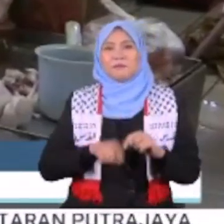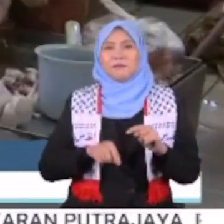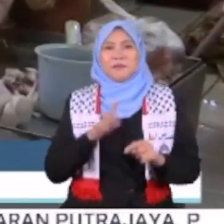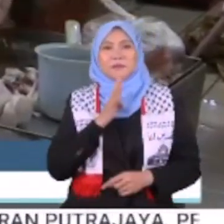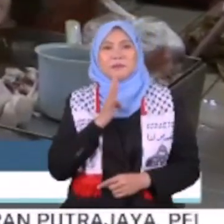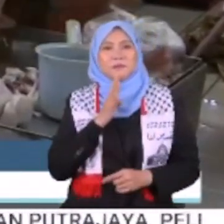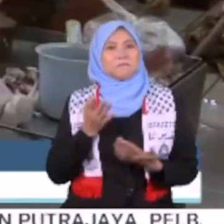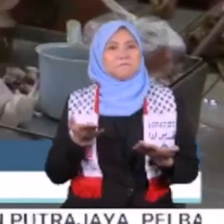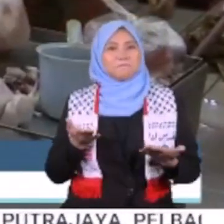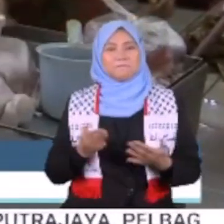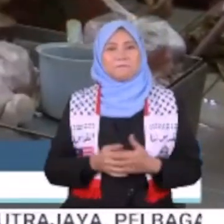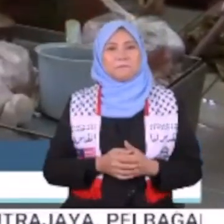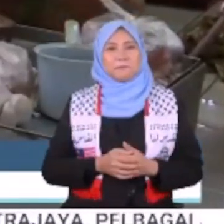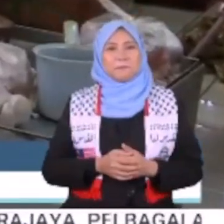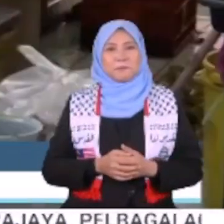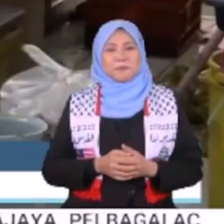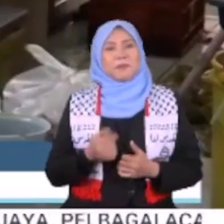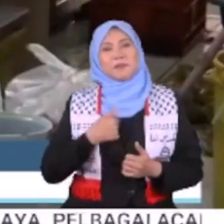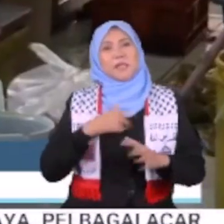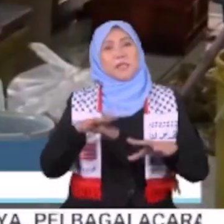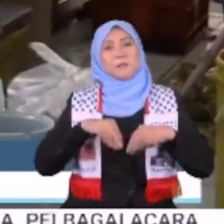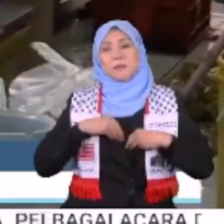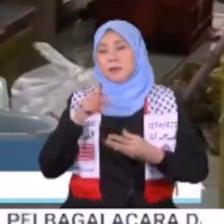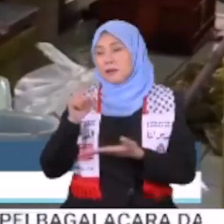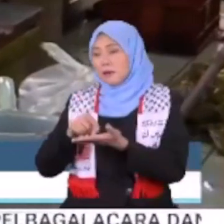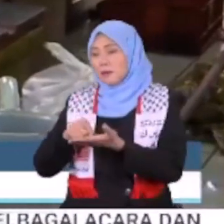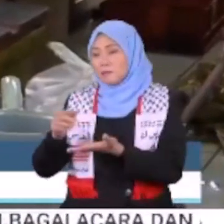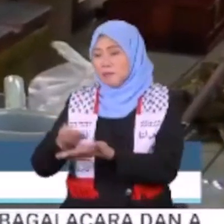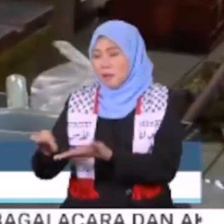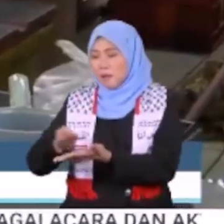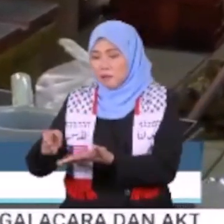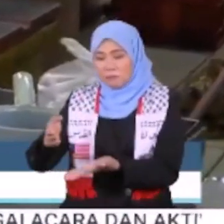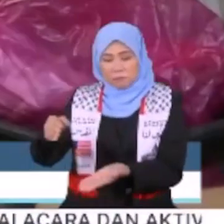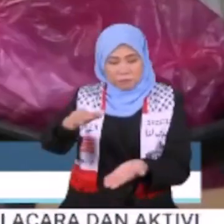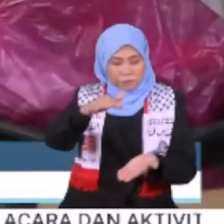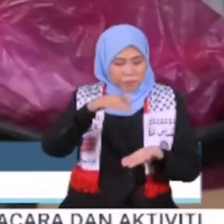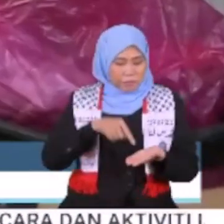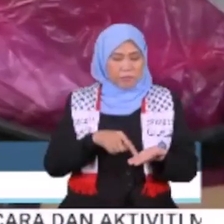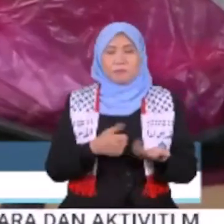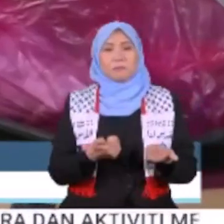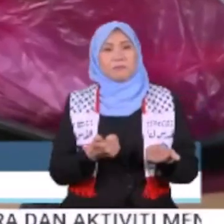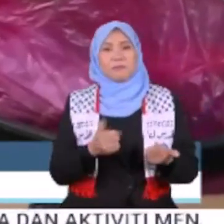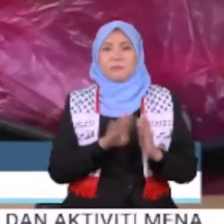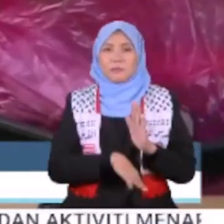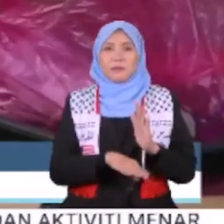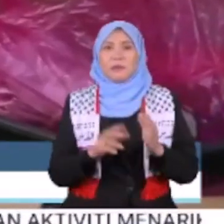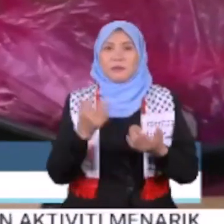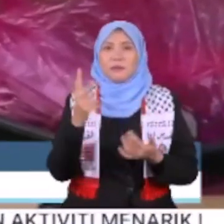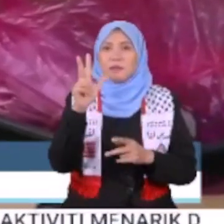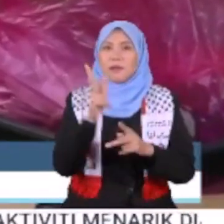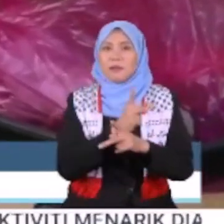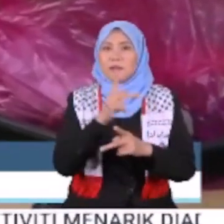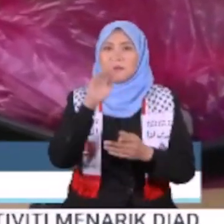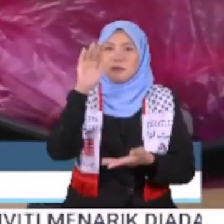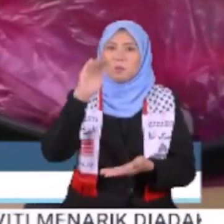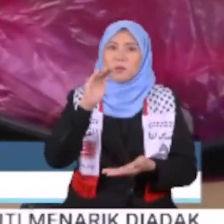tu. Cuma makcik ni terima ayam kita beli. Ya turun. Ya naik ya, dalam minggu ni tiga kali turun dah